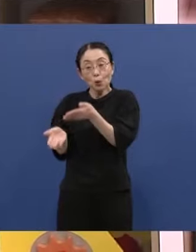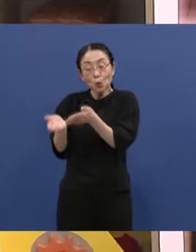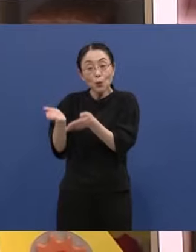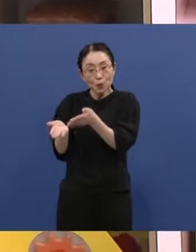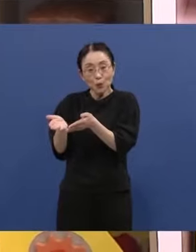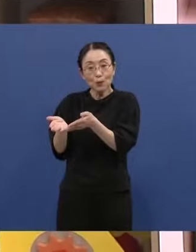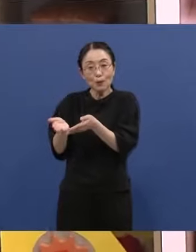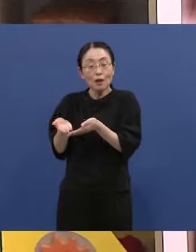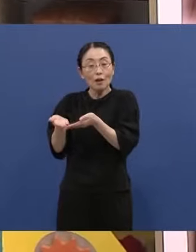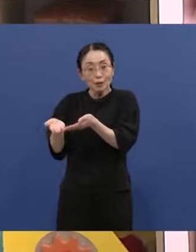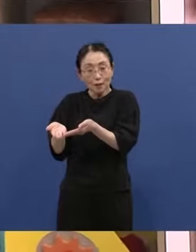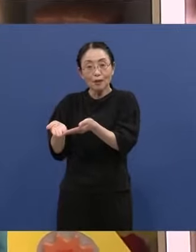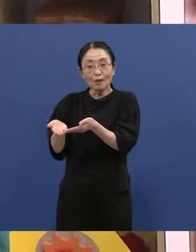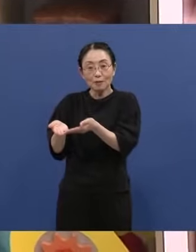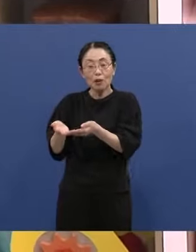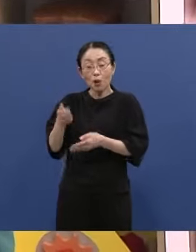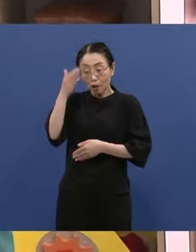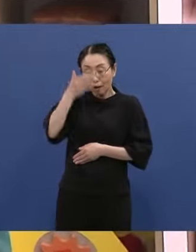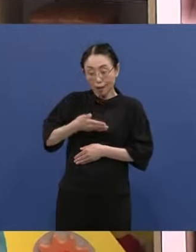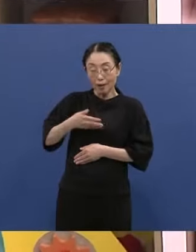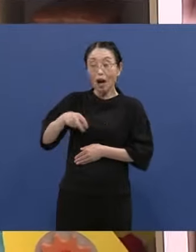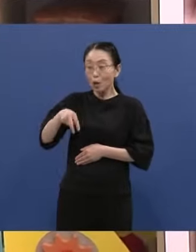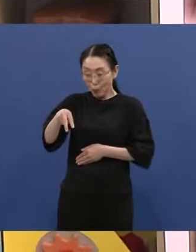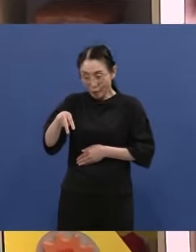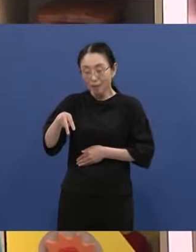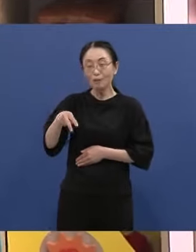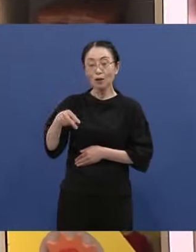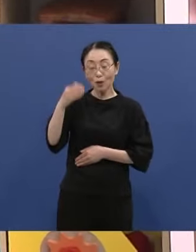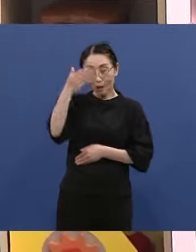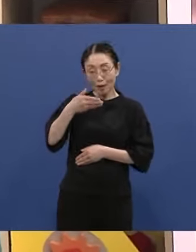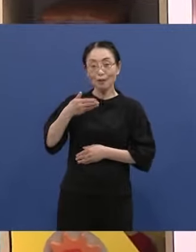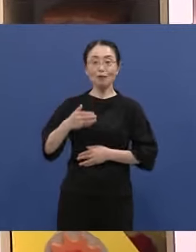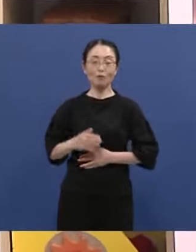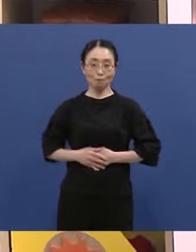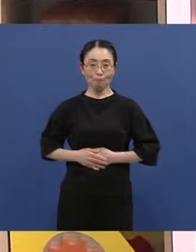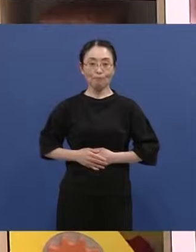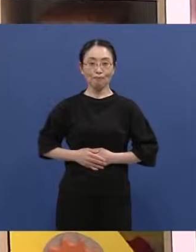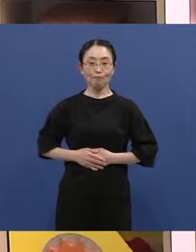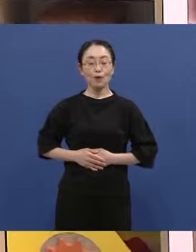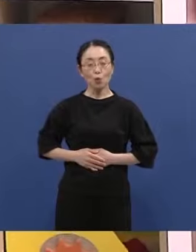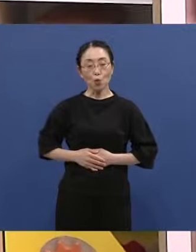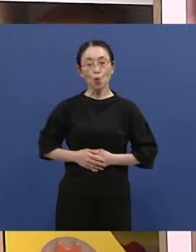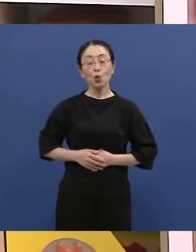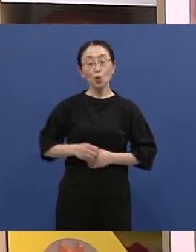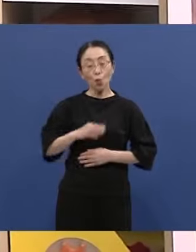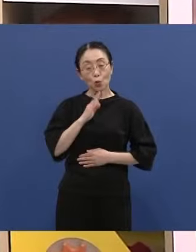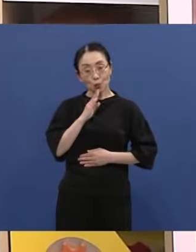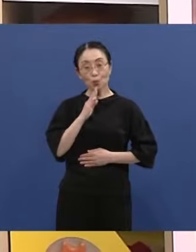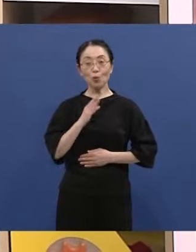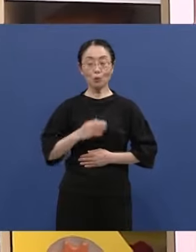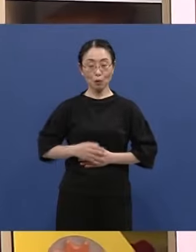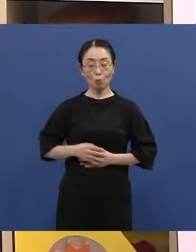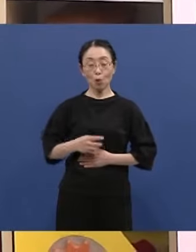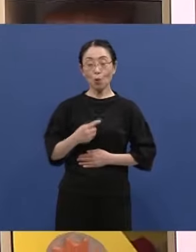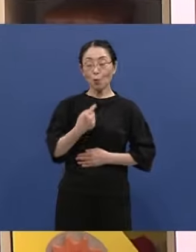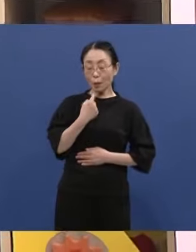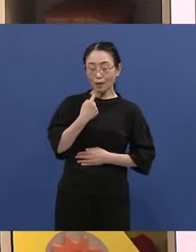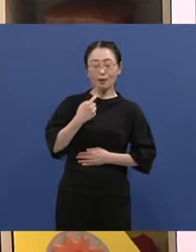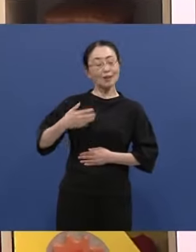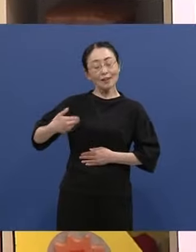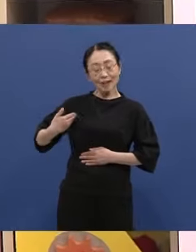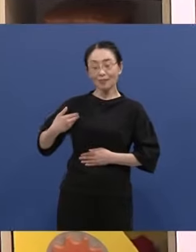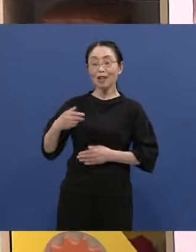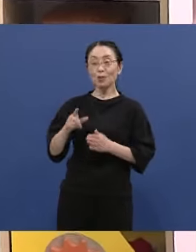保育させてもらうことで歩いたそうなんですよ。だから何ですかね、正直こう自分たち私親が見ないところ